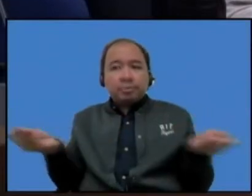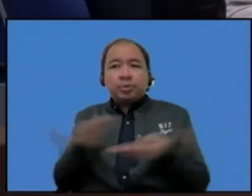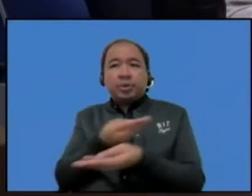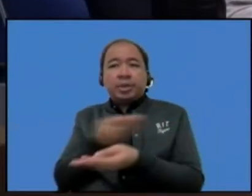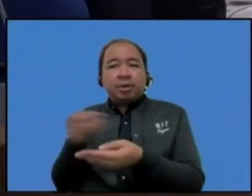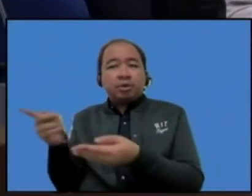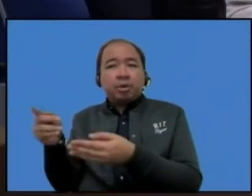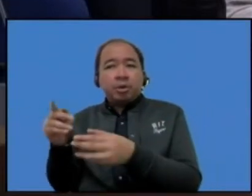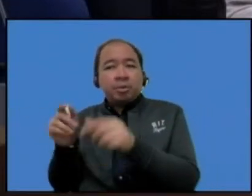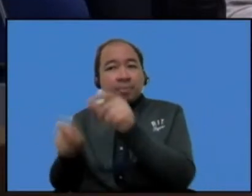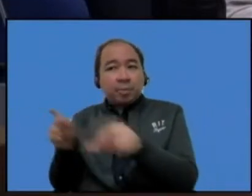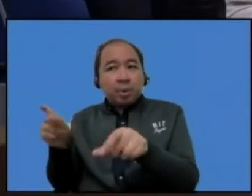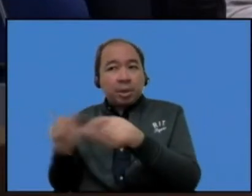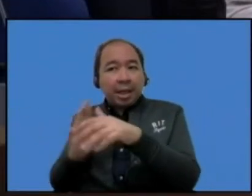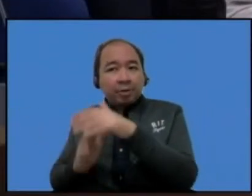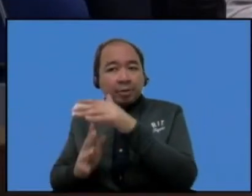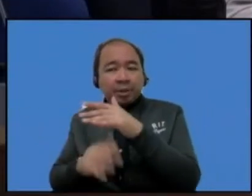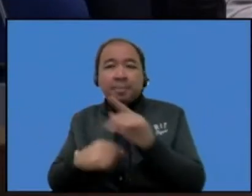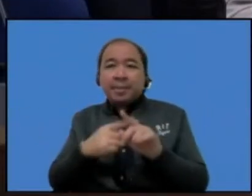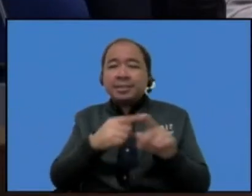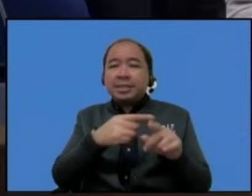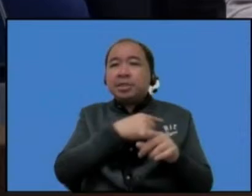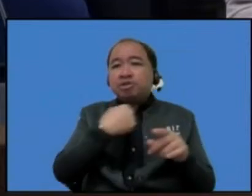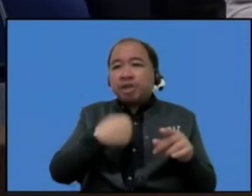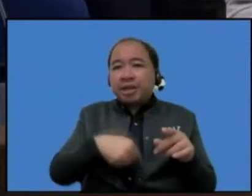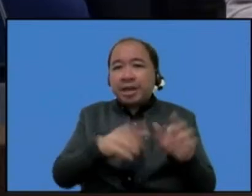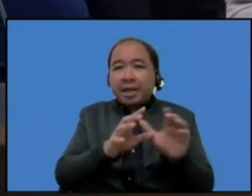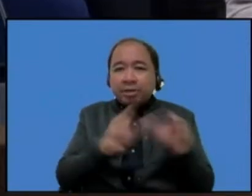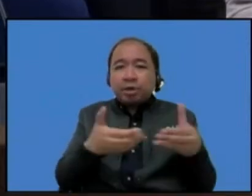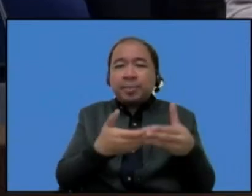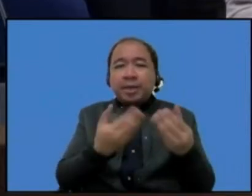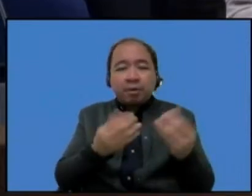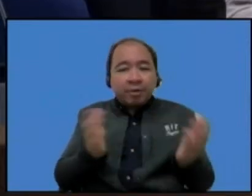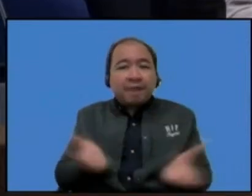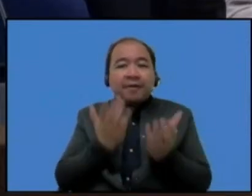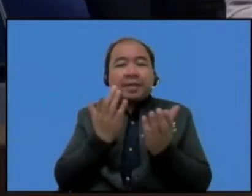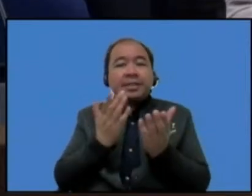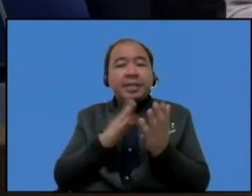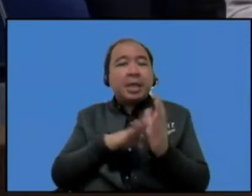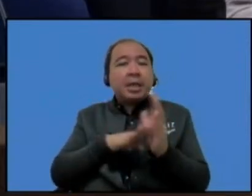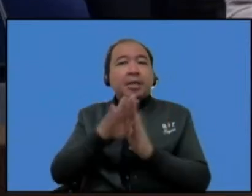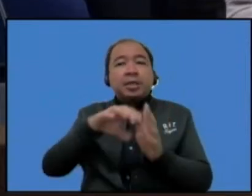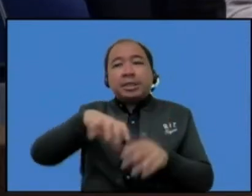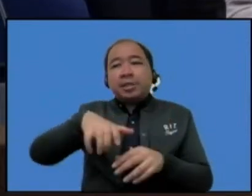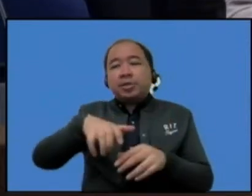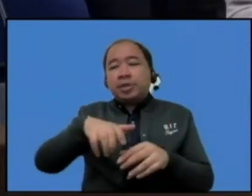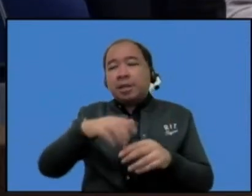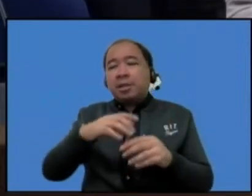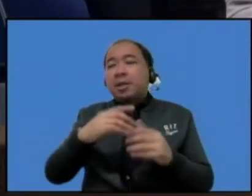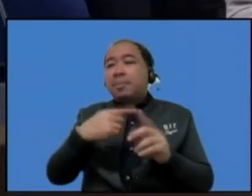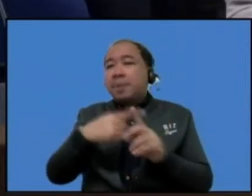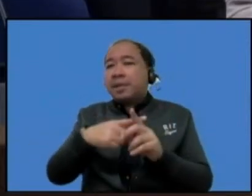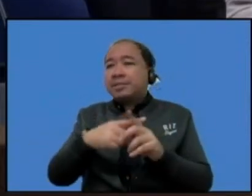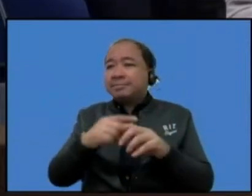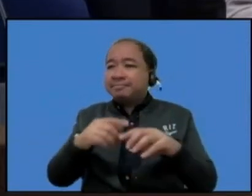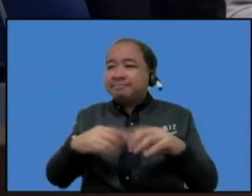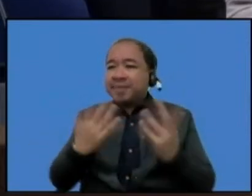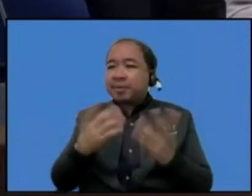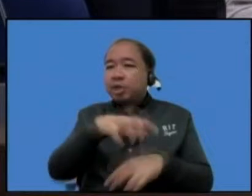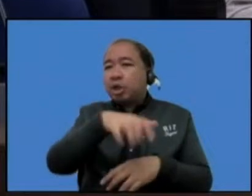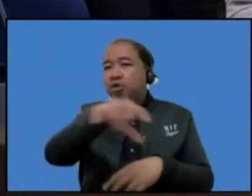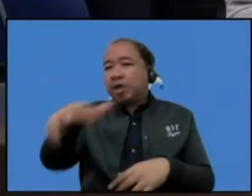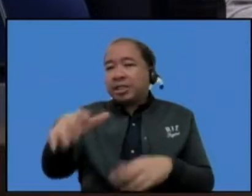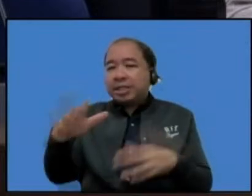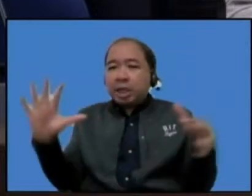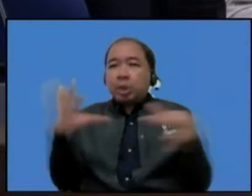及对外联结中的桥梁纽带作用，构建全面坚实的权益